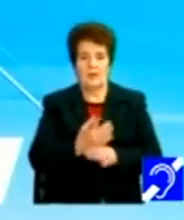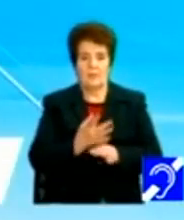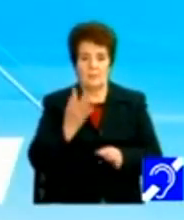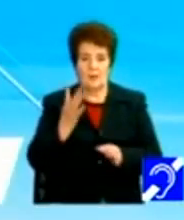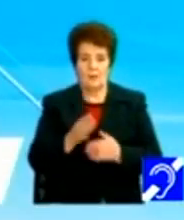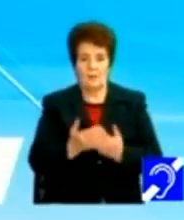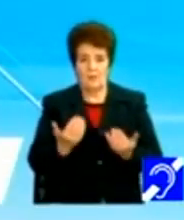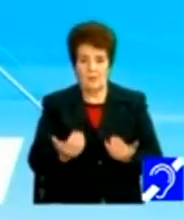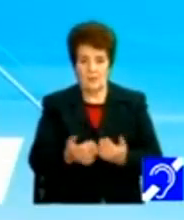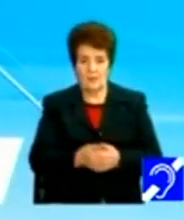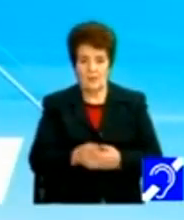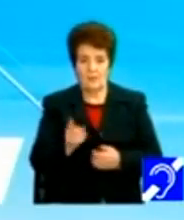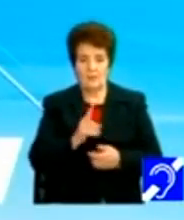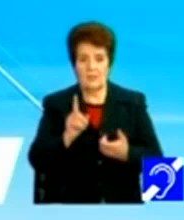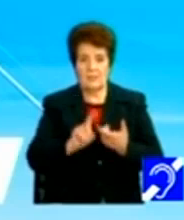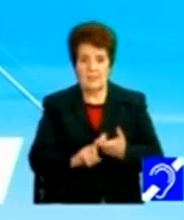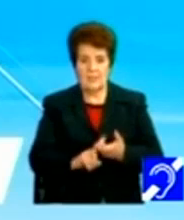chestiunea precedentă care ține de